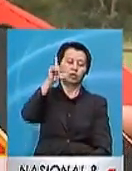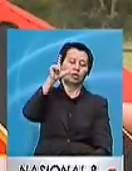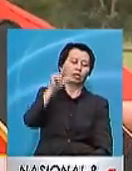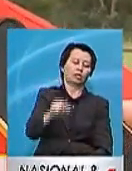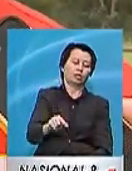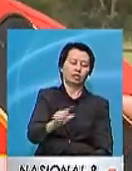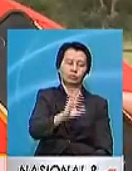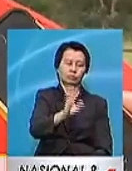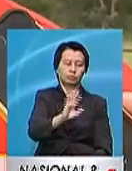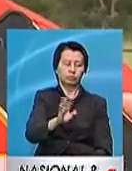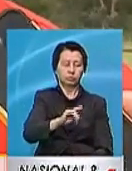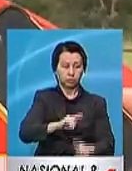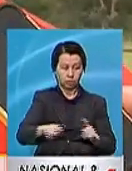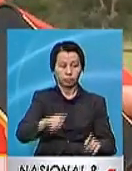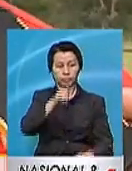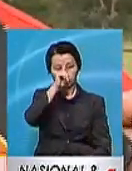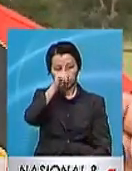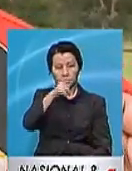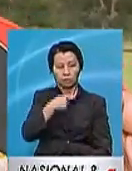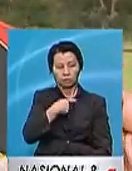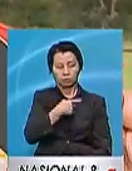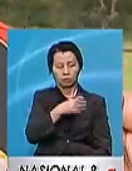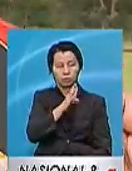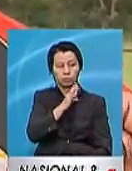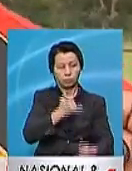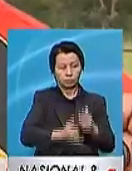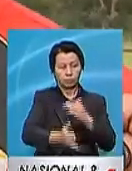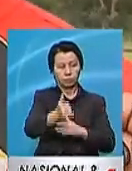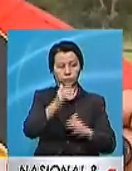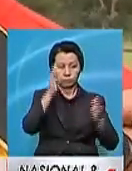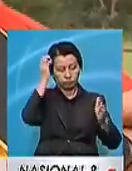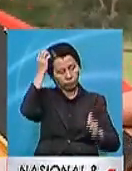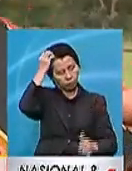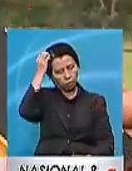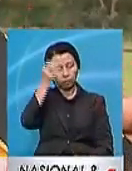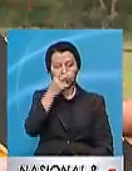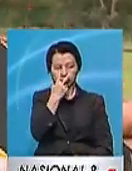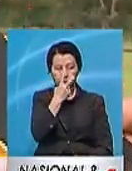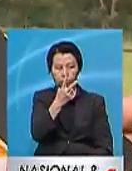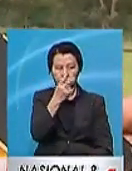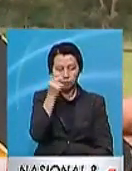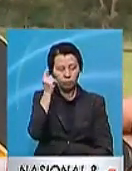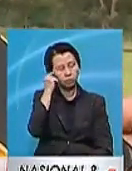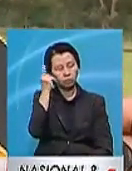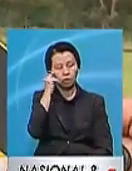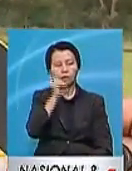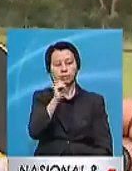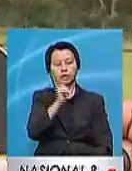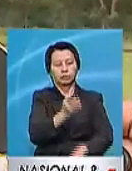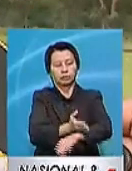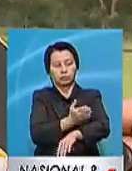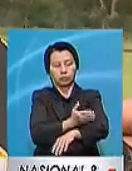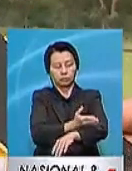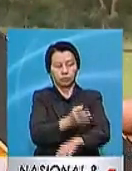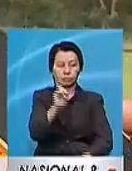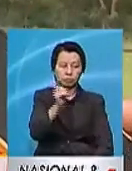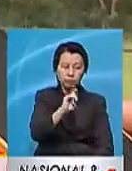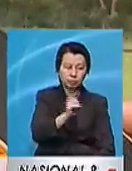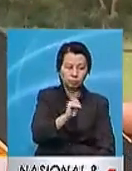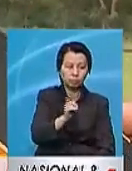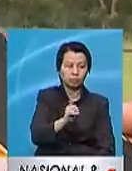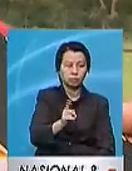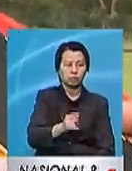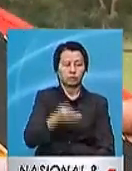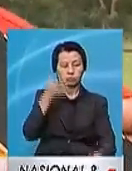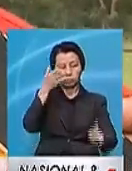apa tetapi memang sekali orang masuk Selangor dah tahu dah di manakah tingkatnya Dan di manakah